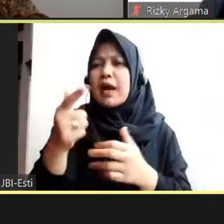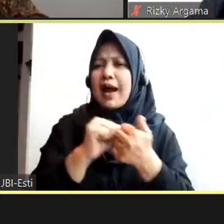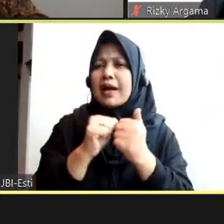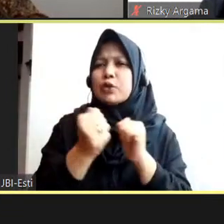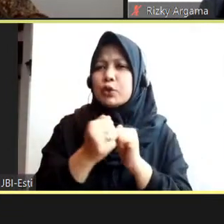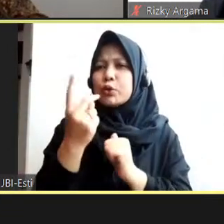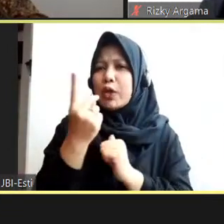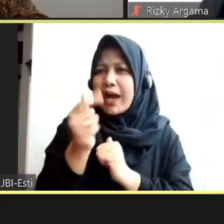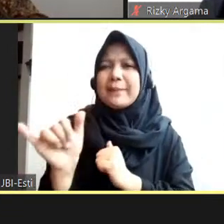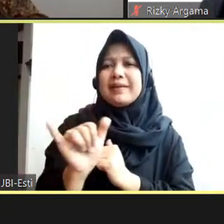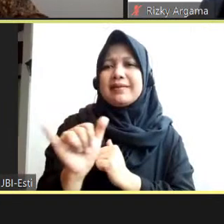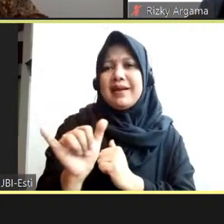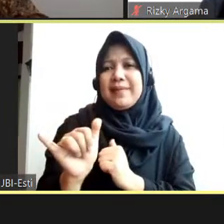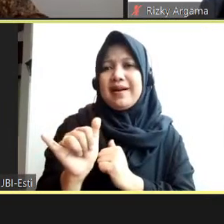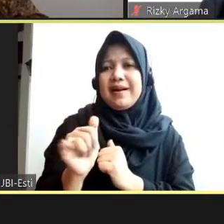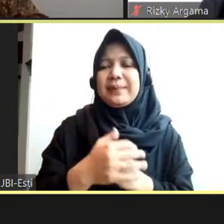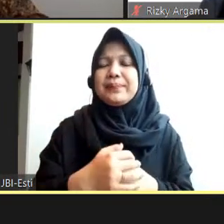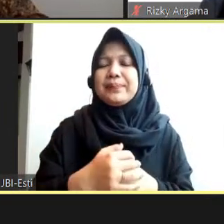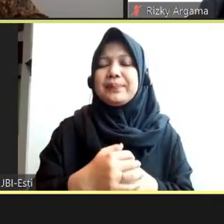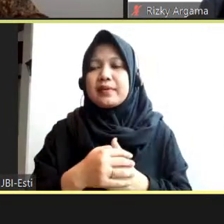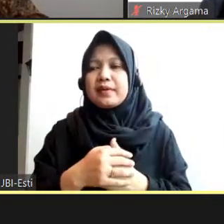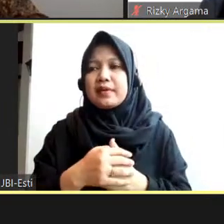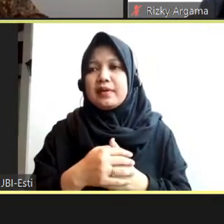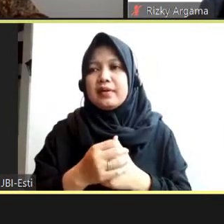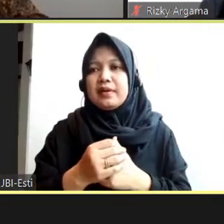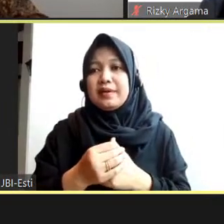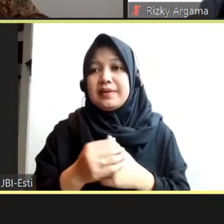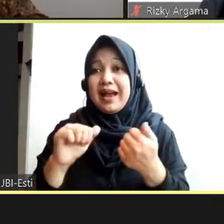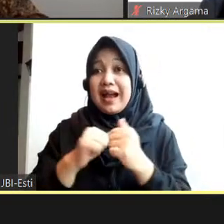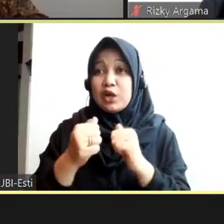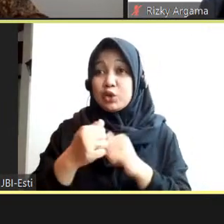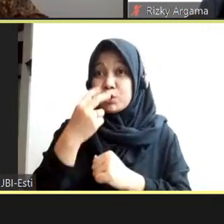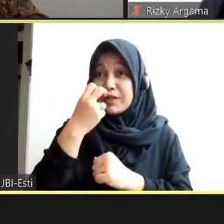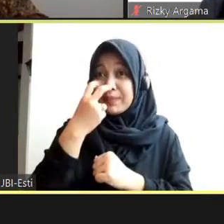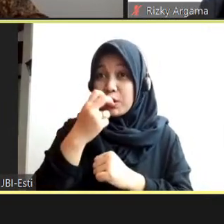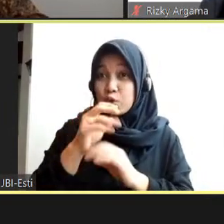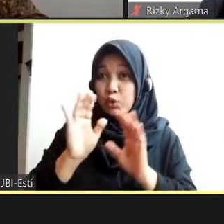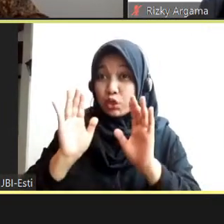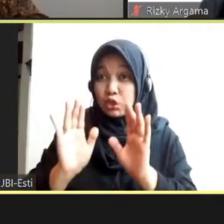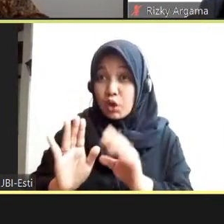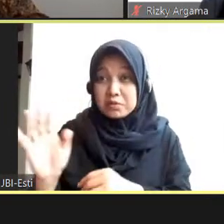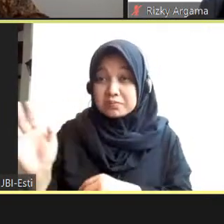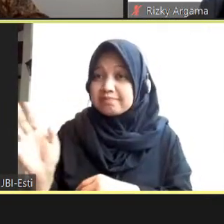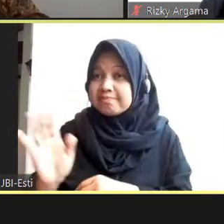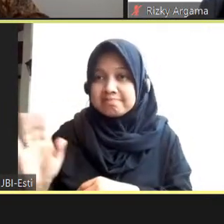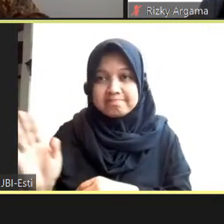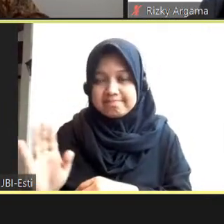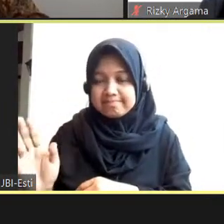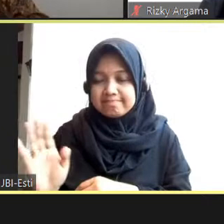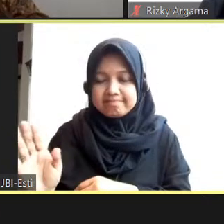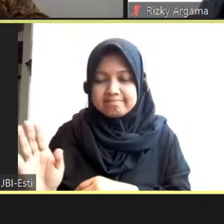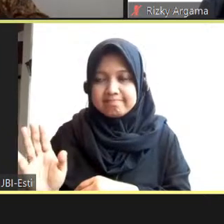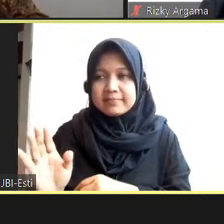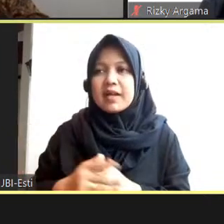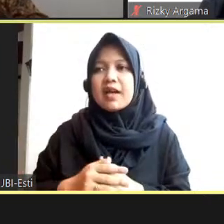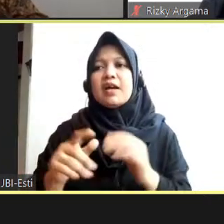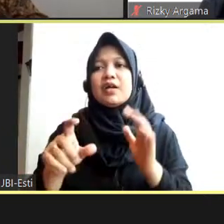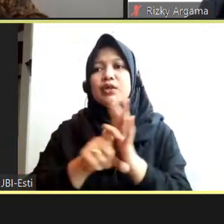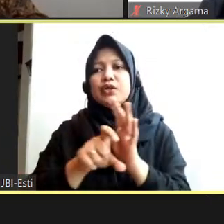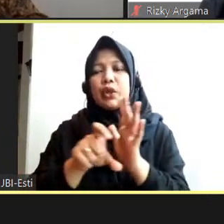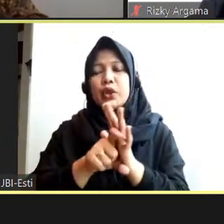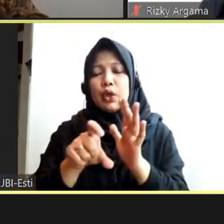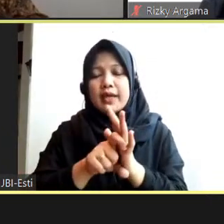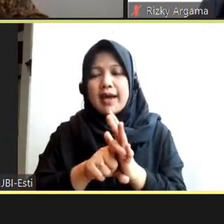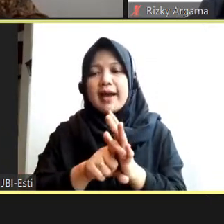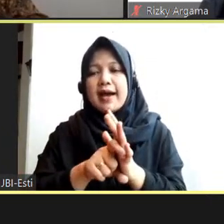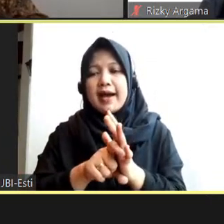Dari apakah hanya pada kasus di Bandung saja yang kita lihat seperti itu, ternyata kan tidak. Misalnya pada dampingan